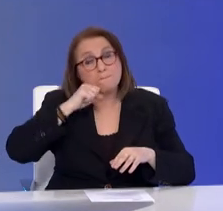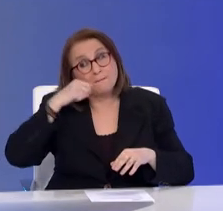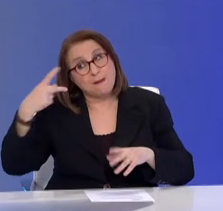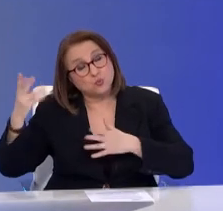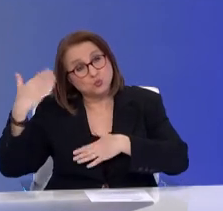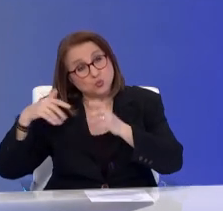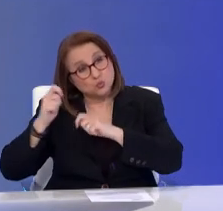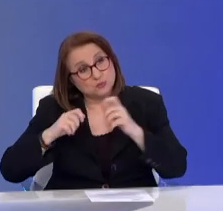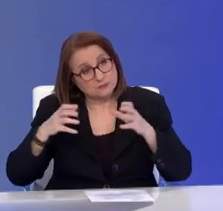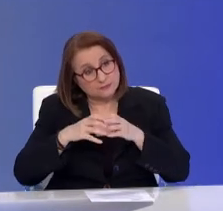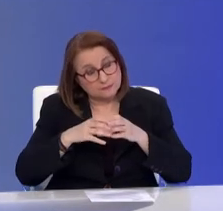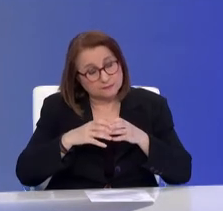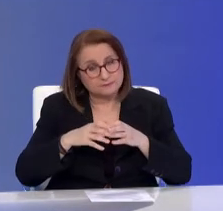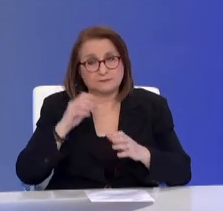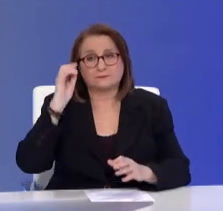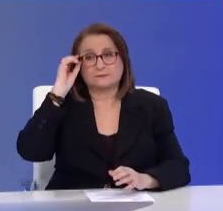του